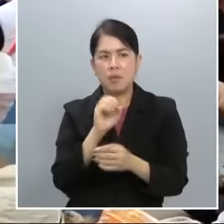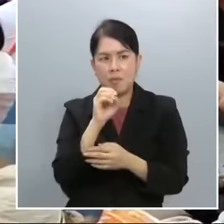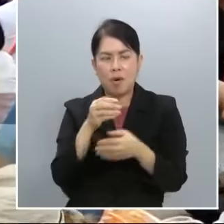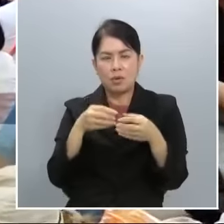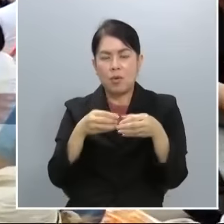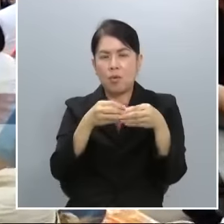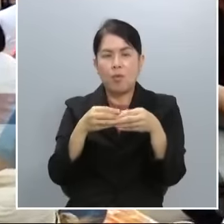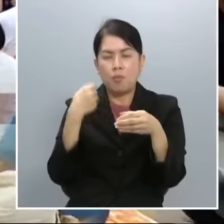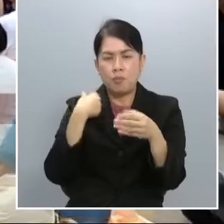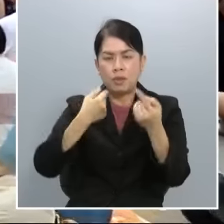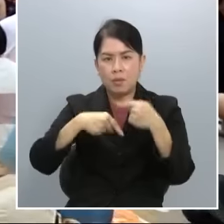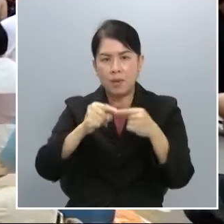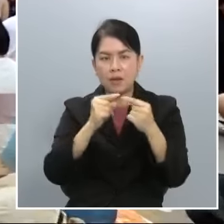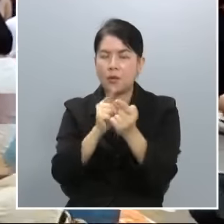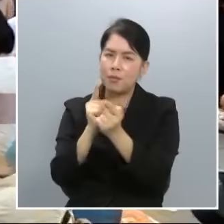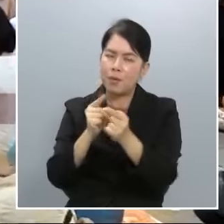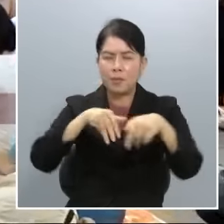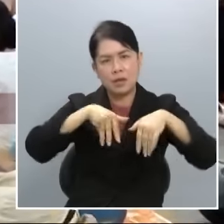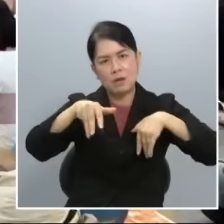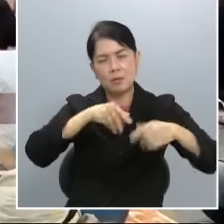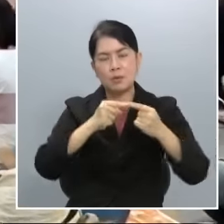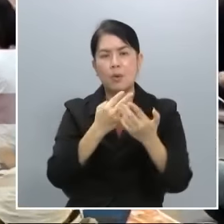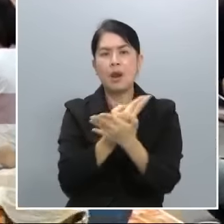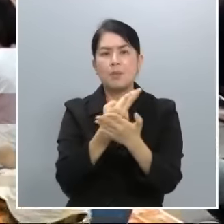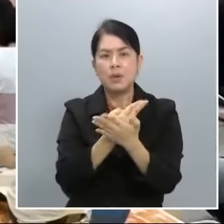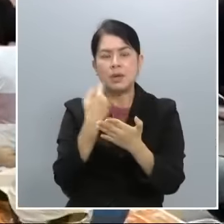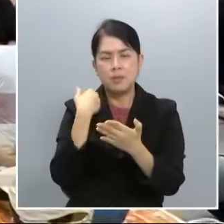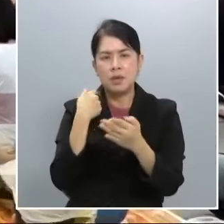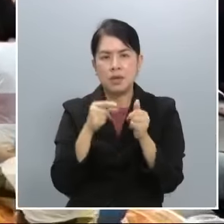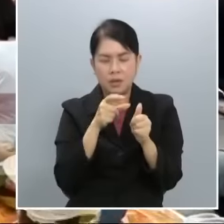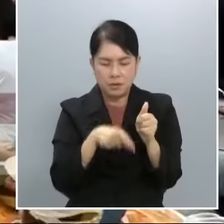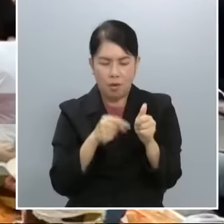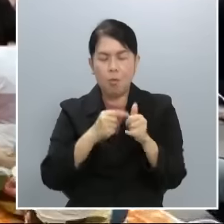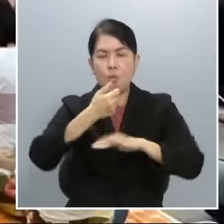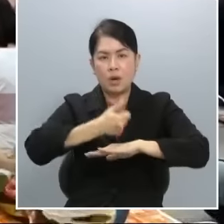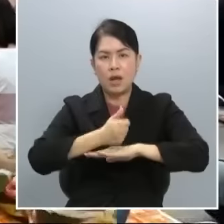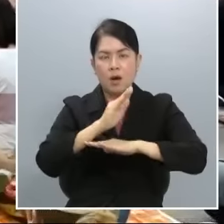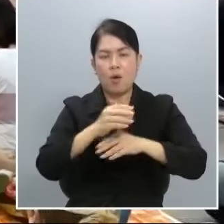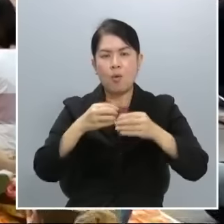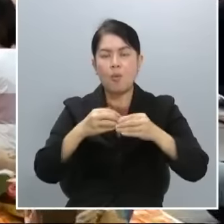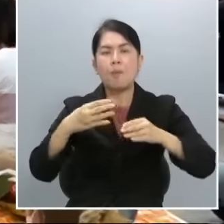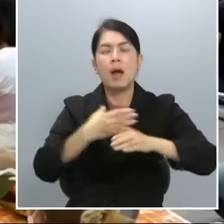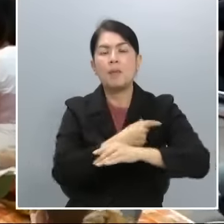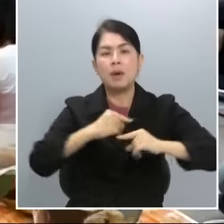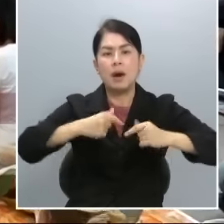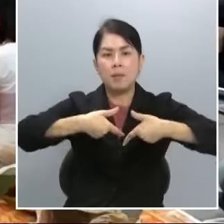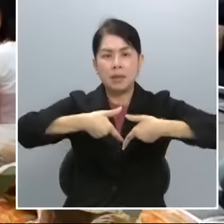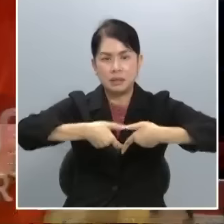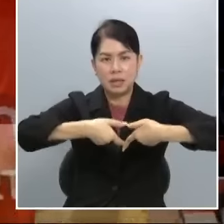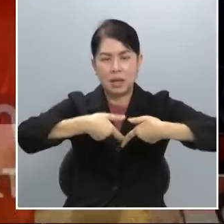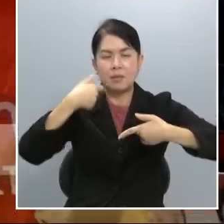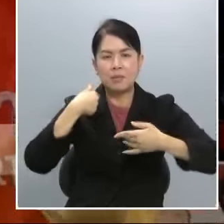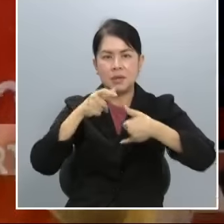าเสียงราชบุรีไปกันครบเลยตั้งแต่คุณเท้งหัวหน้าพรรคประชาชนกรณีคุณพิธาลิ้มเจริญรั